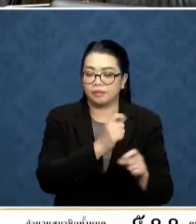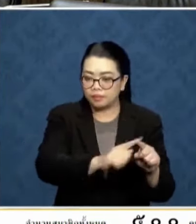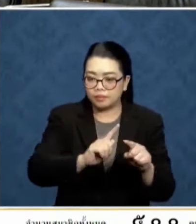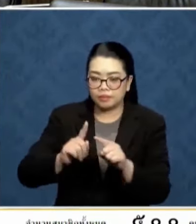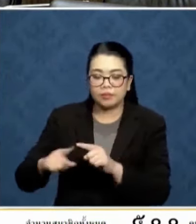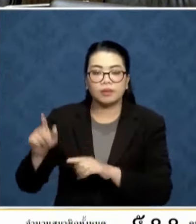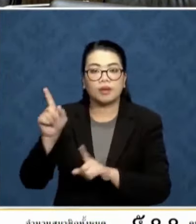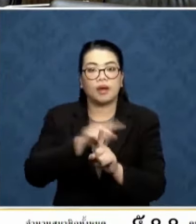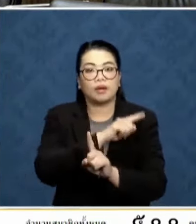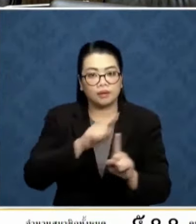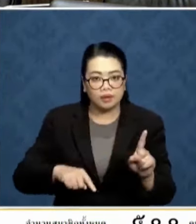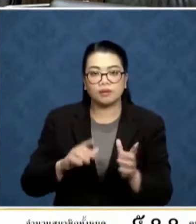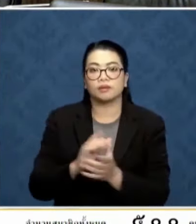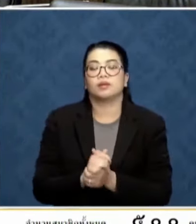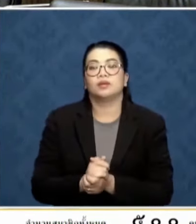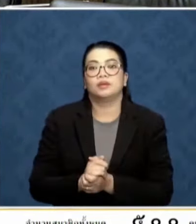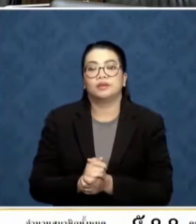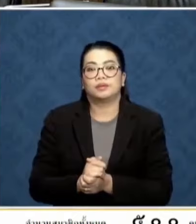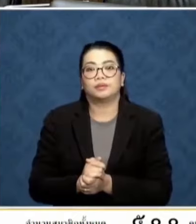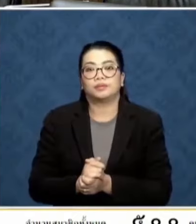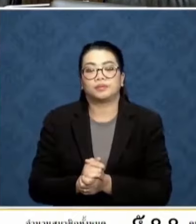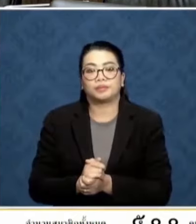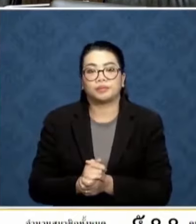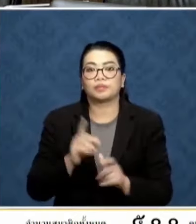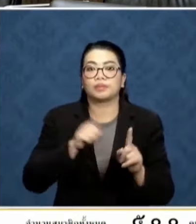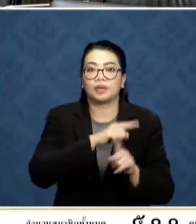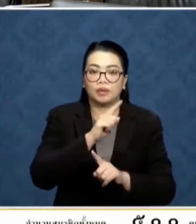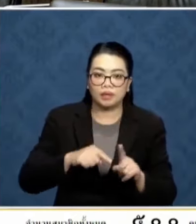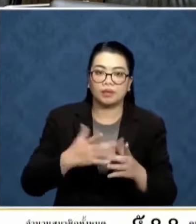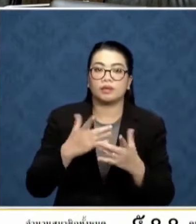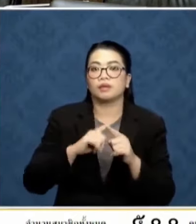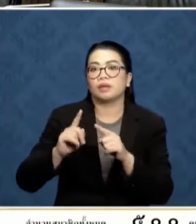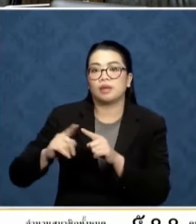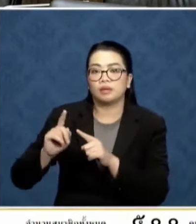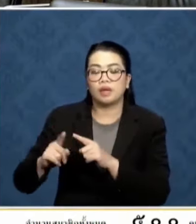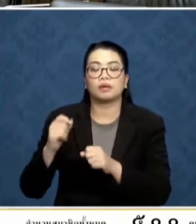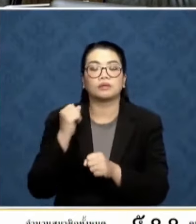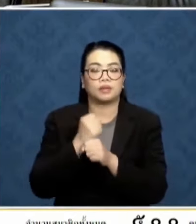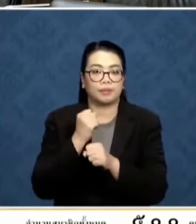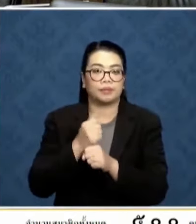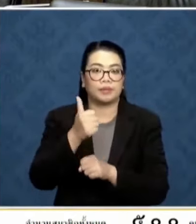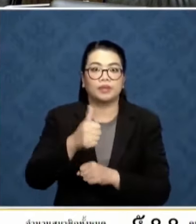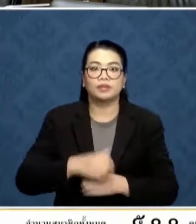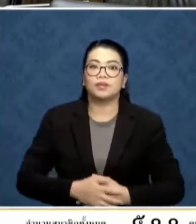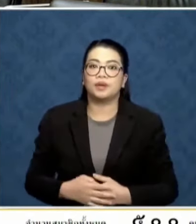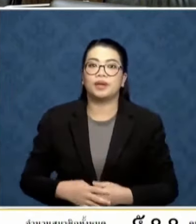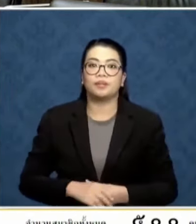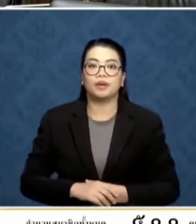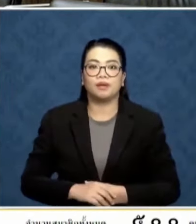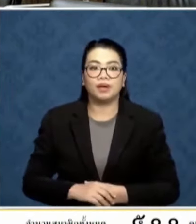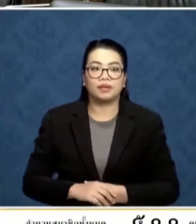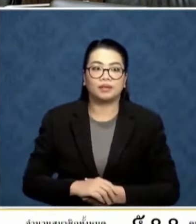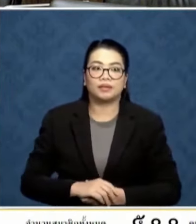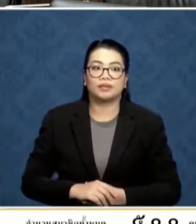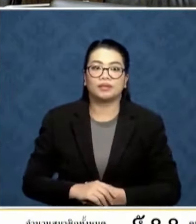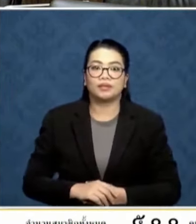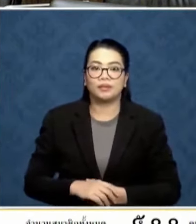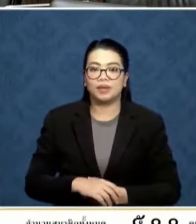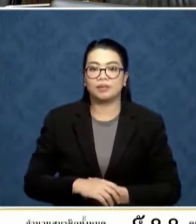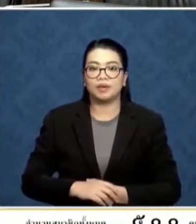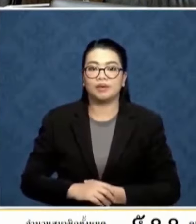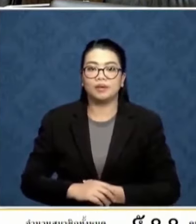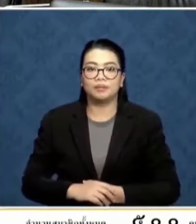ว่าจะเป็นอังกฤษหรือสวีเดนนะครับที่มีการเกี่ยวกับอบรมการให้คำแนะนำการตั้งสหภาพแรงงานอยู่ด้วยเช่นกันนะครับหลายคนก็ถามครับว่าเอ้ยสหภาพแรง